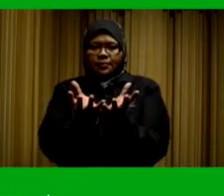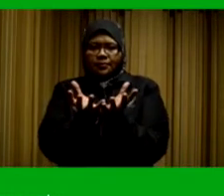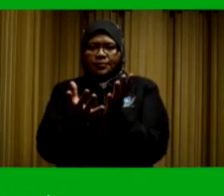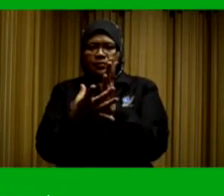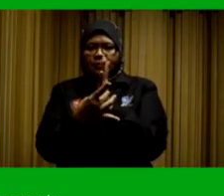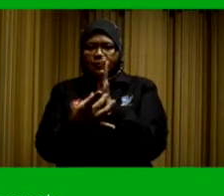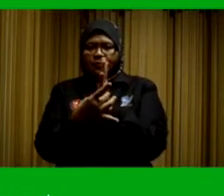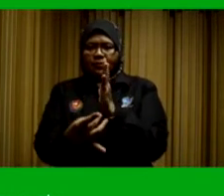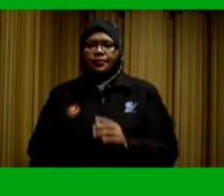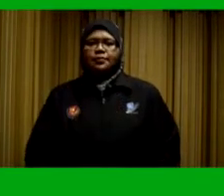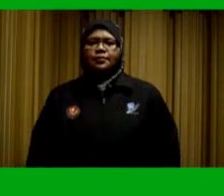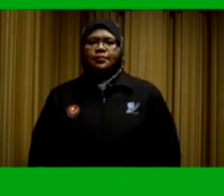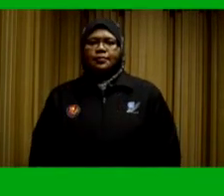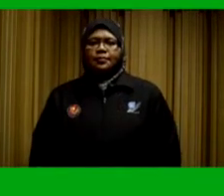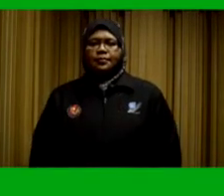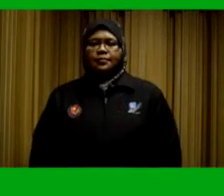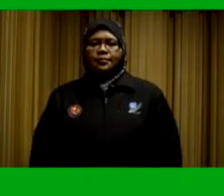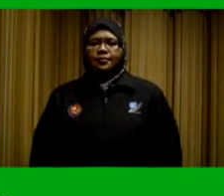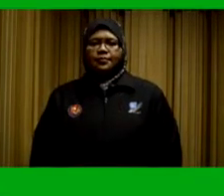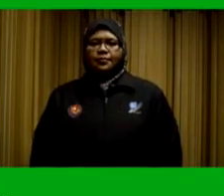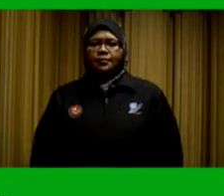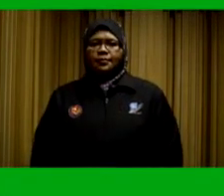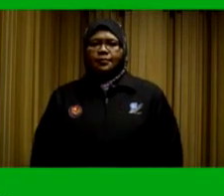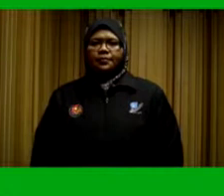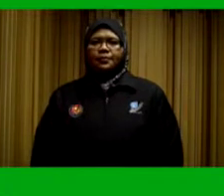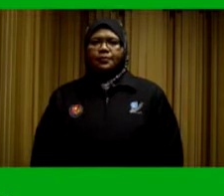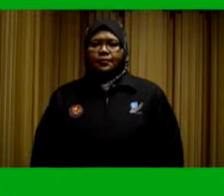1 mangkuk minyak masak,